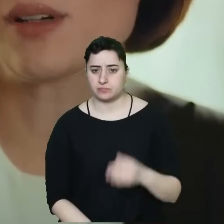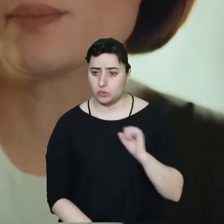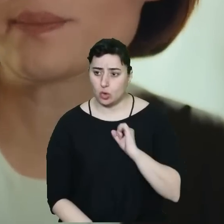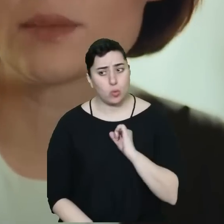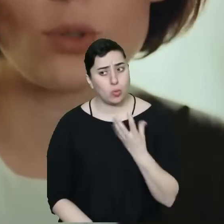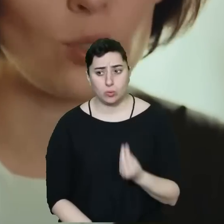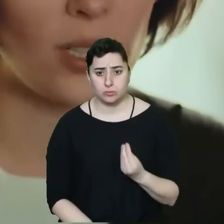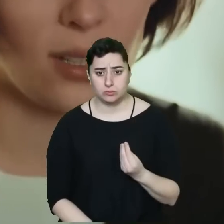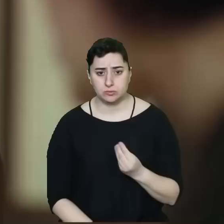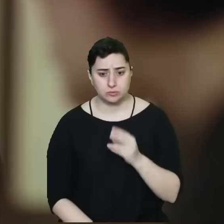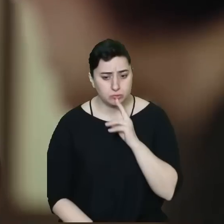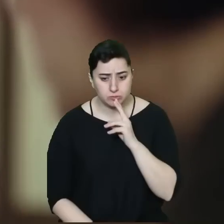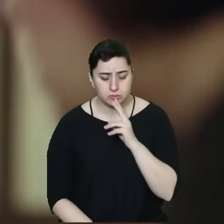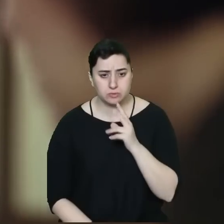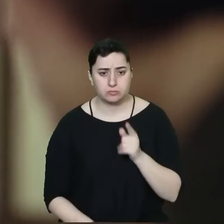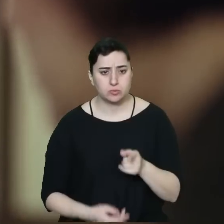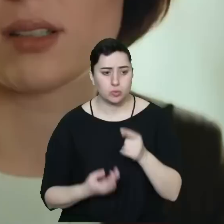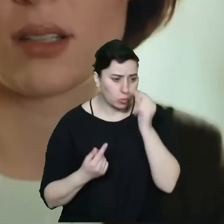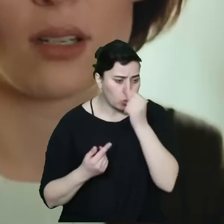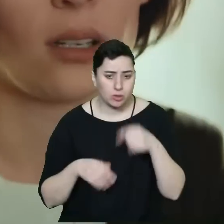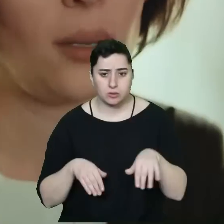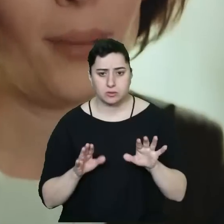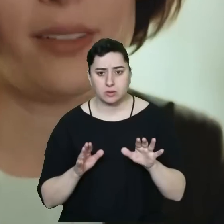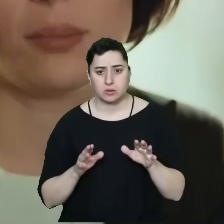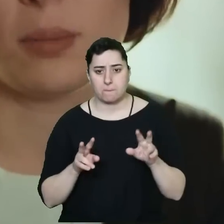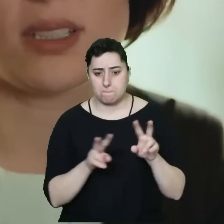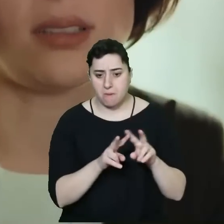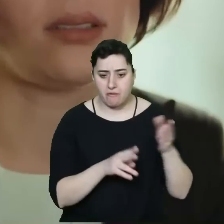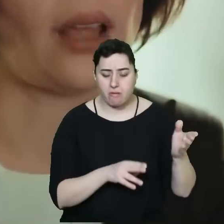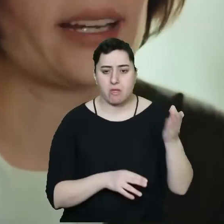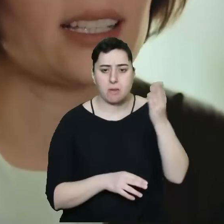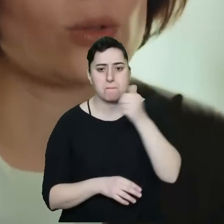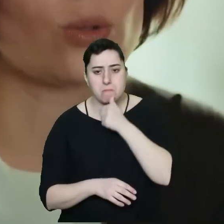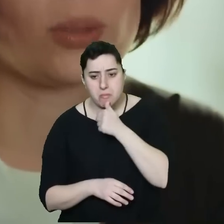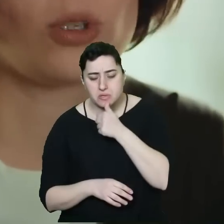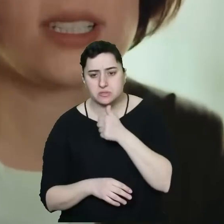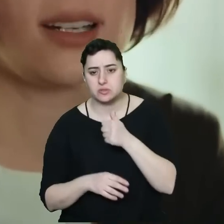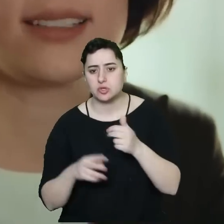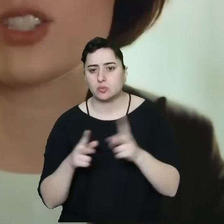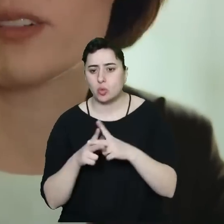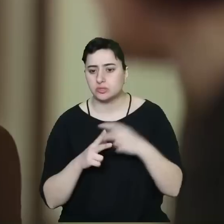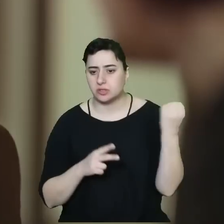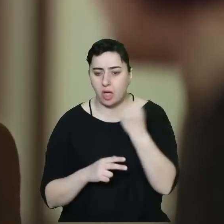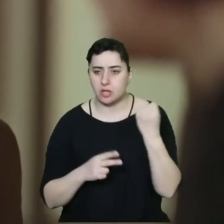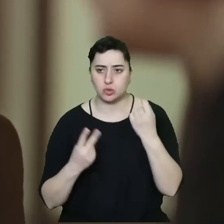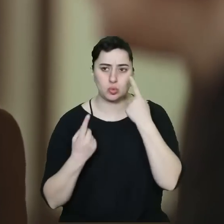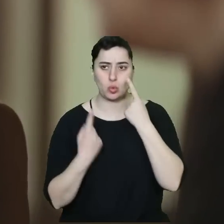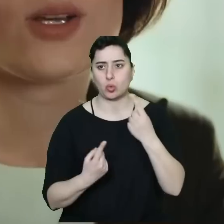Korkabilirler ama sonuçta kaldırılabilecek gibi bir şey değil. Merve, babası, herkesin gözünde polis katili